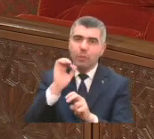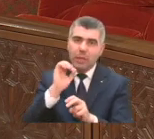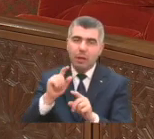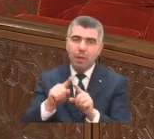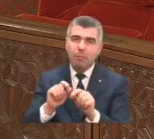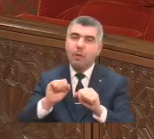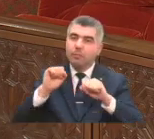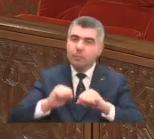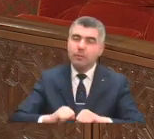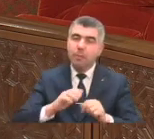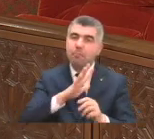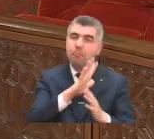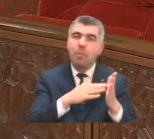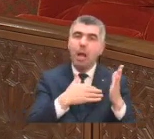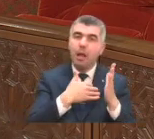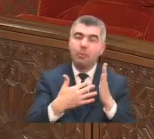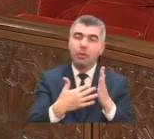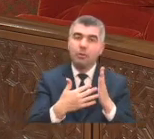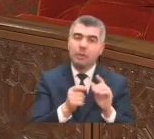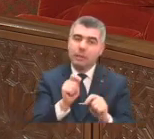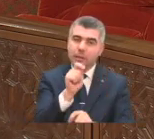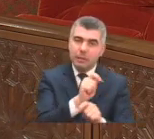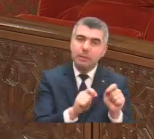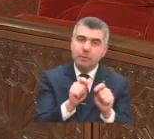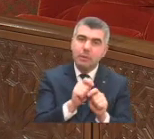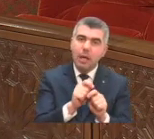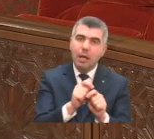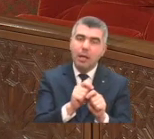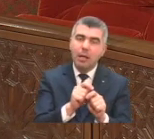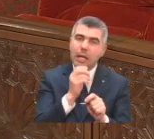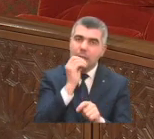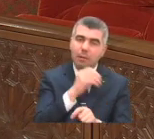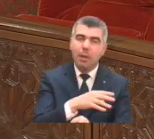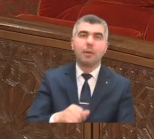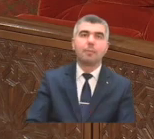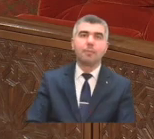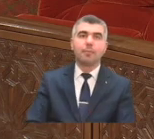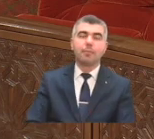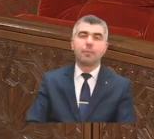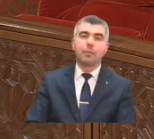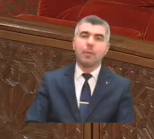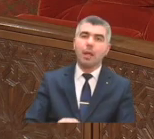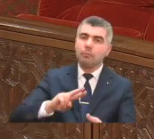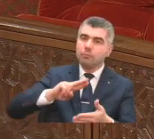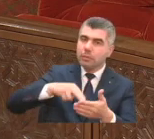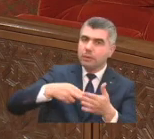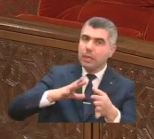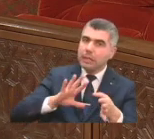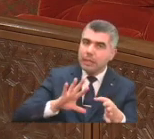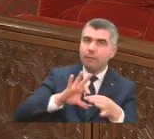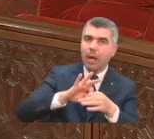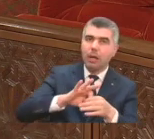هاد البرامج ديال تدبير النفايات. تم توقيع طبعا واحد الاتفاقية